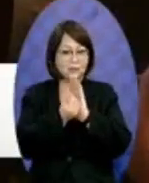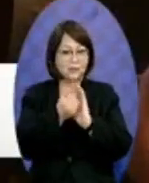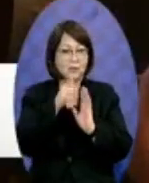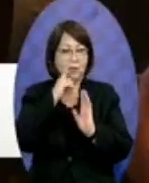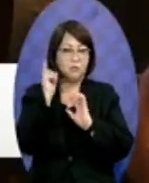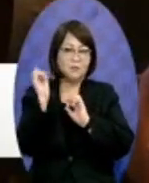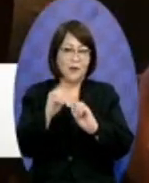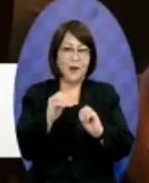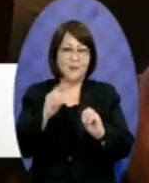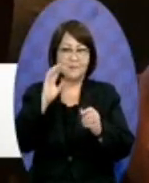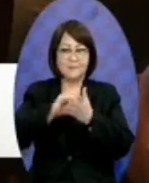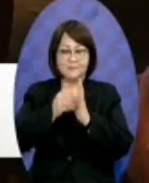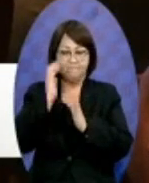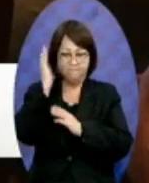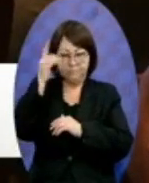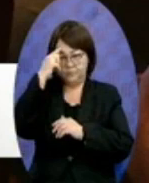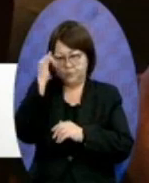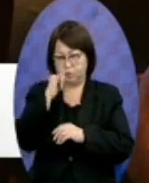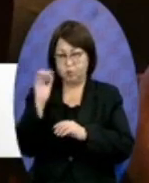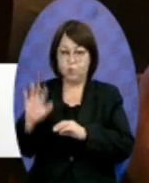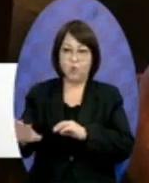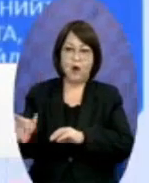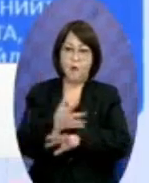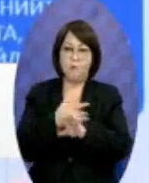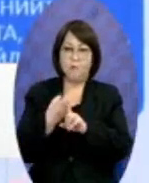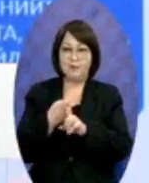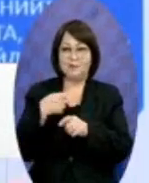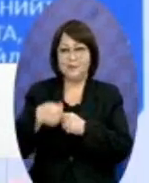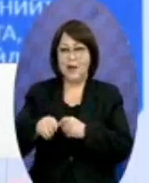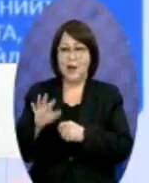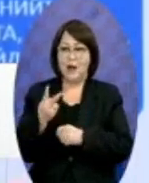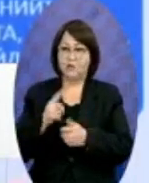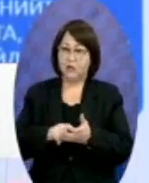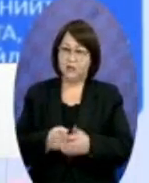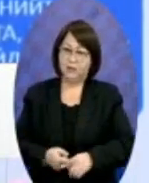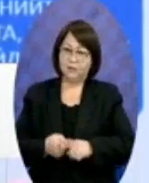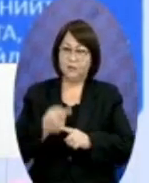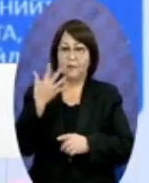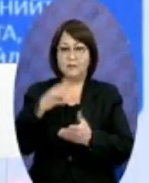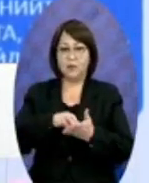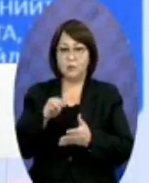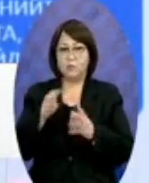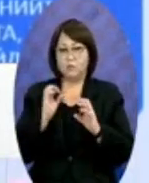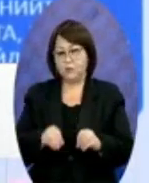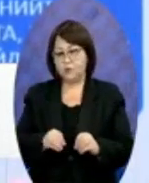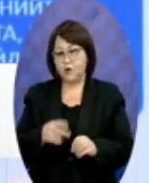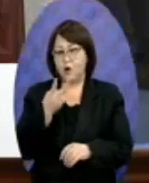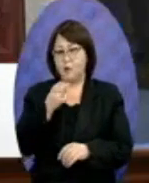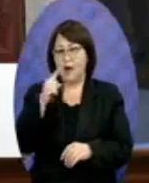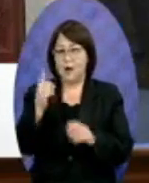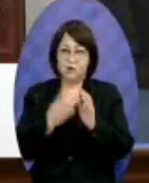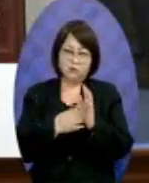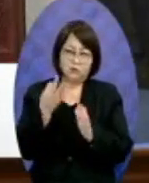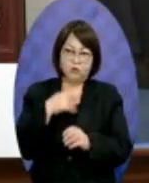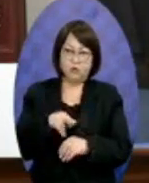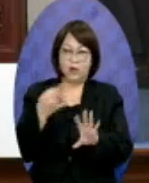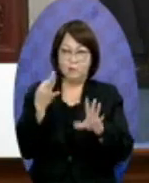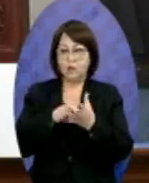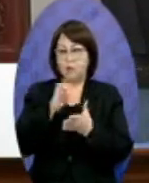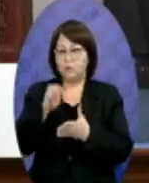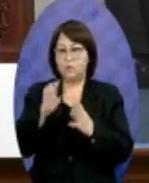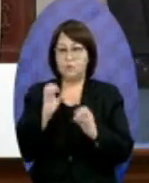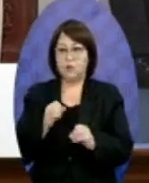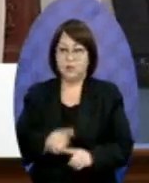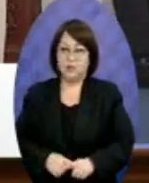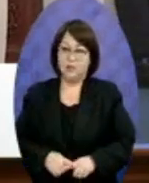улс энэ онд хүүхэд хамгааллын үйлчилгээний зардлыг 12 дахин нэмэгдүүлж 5 тэрбум төгрөгт хүргэсэн. Харин 2019 онд 8 тэрбум төгрөг